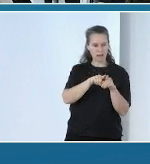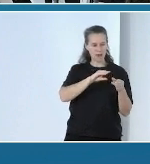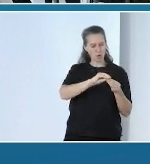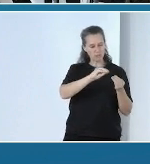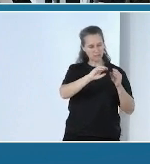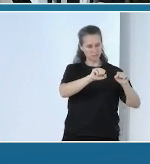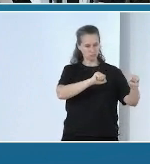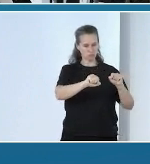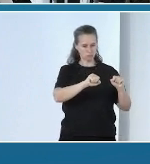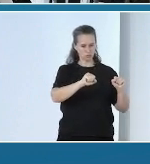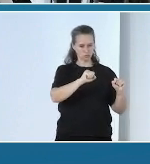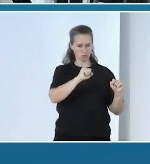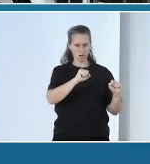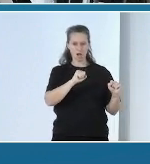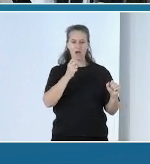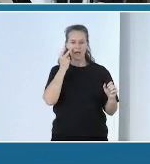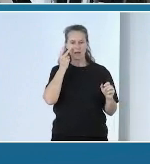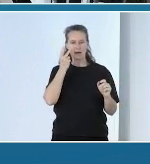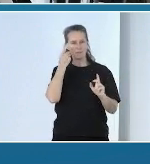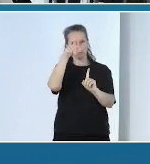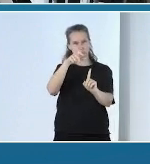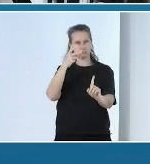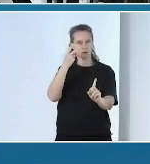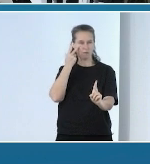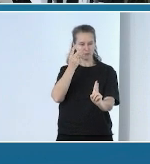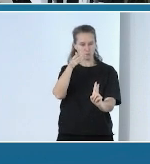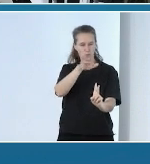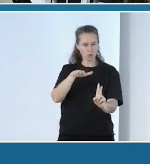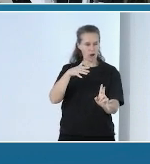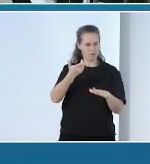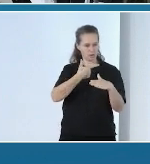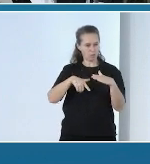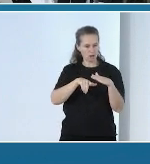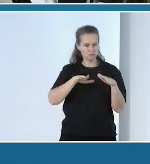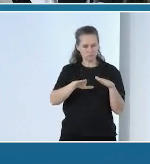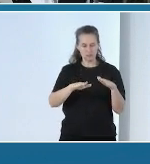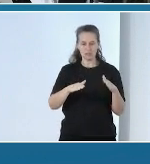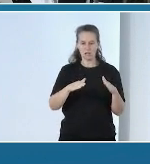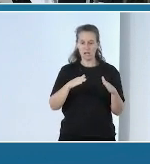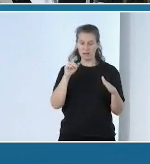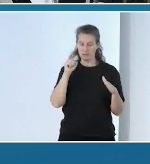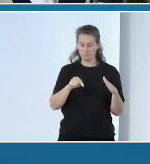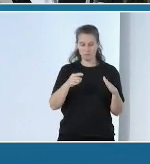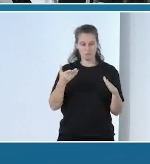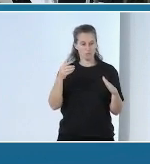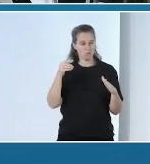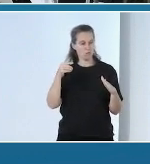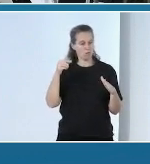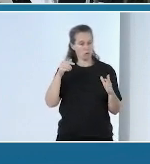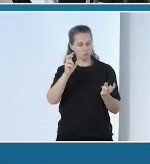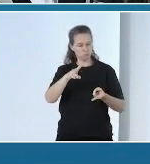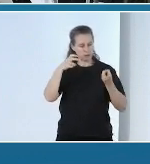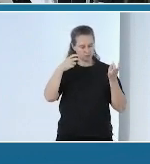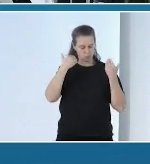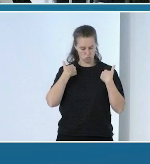mouvement et sa vision de l'autre, sa vision au niveau du langage, etc. Il doit avoir une perception